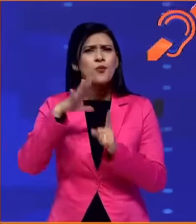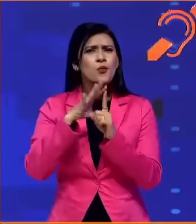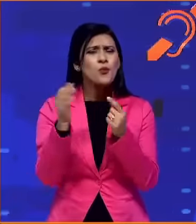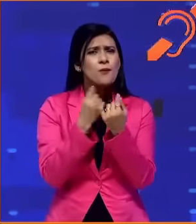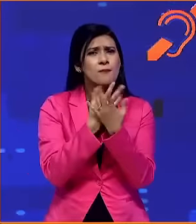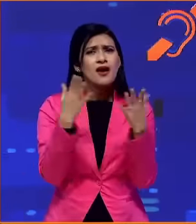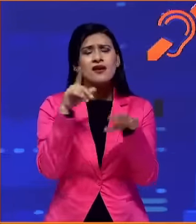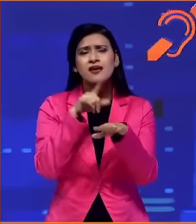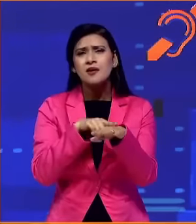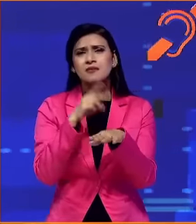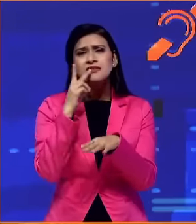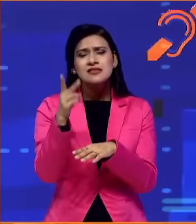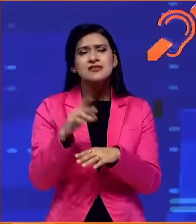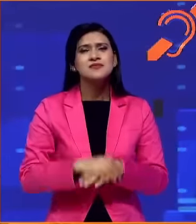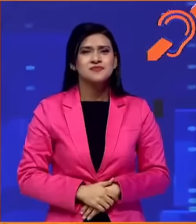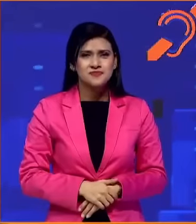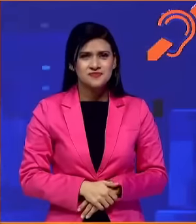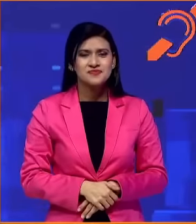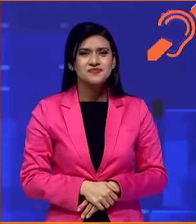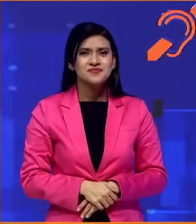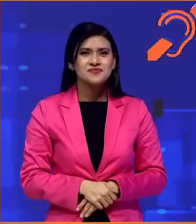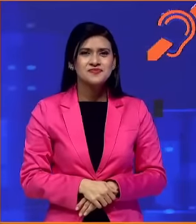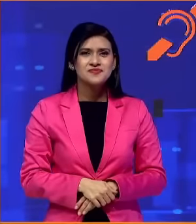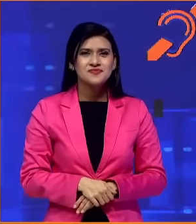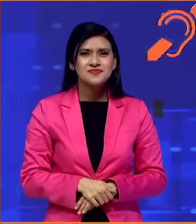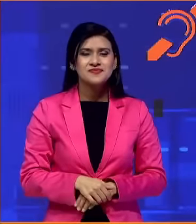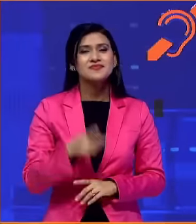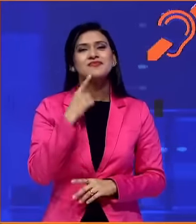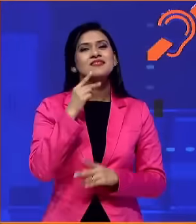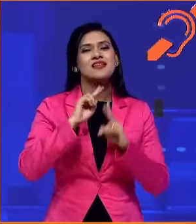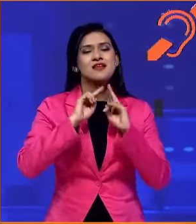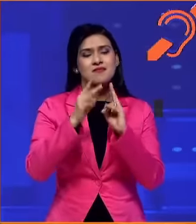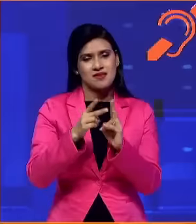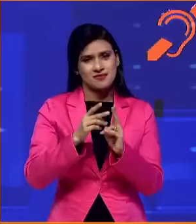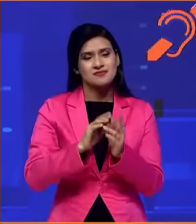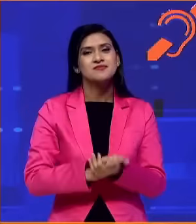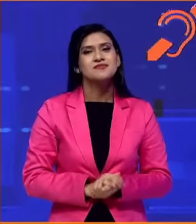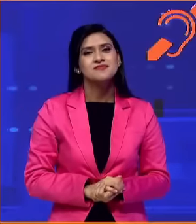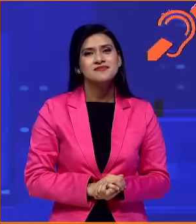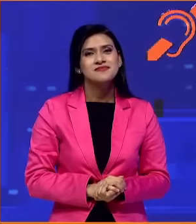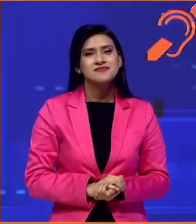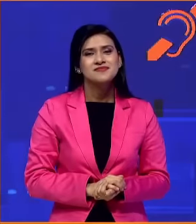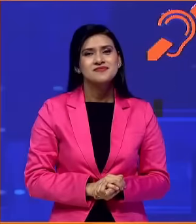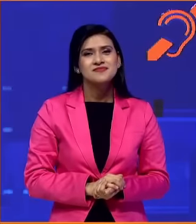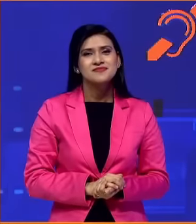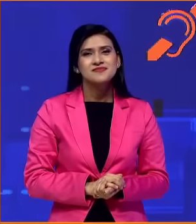लेकिनमैंनेयहबातपहलेभीकहीहै,औरमैं इसे